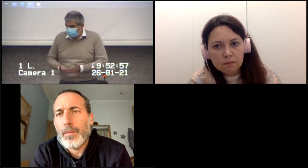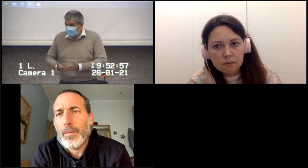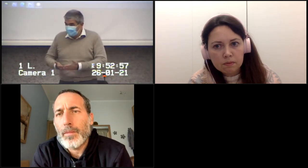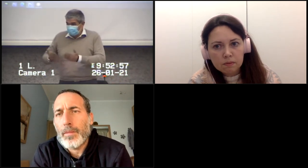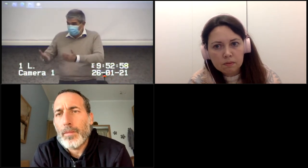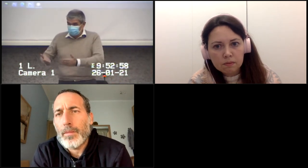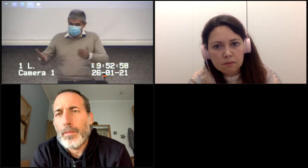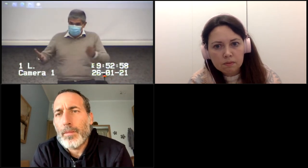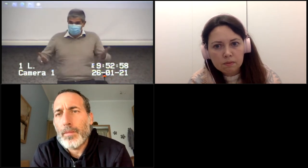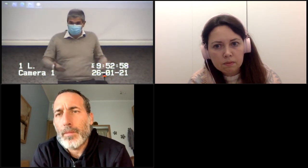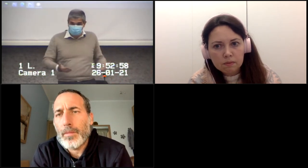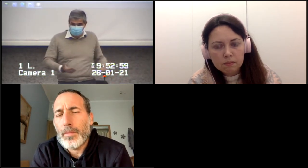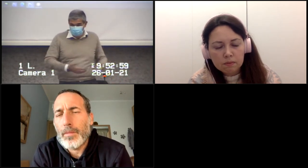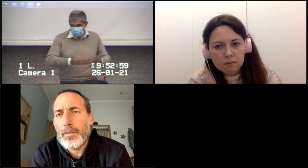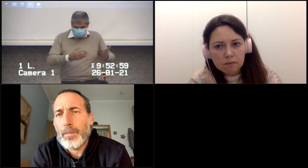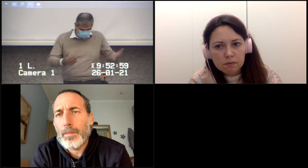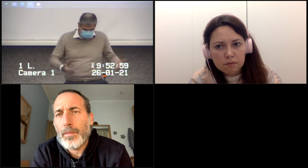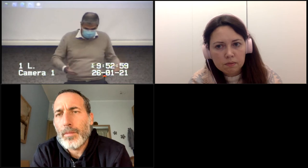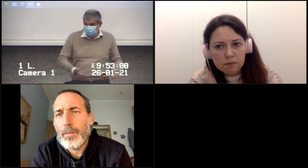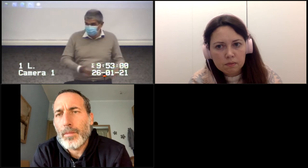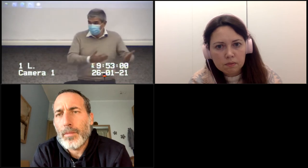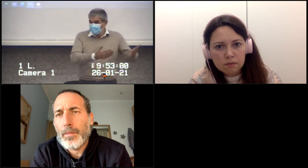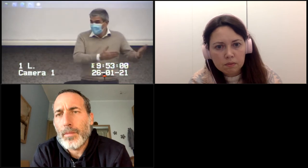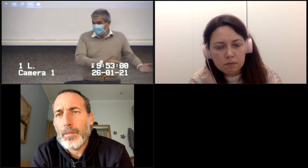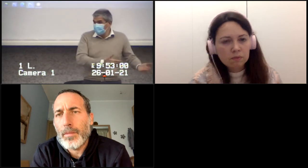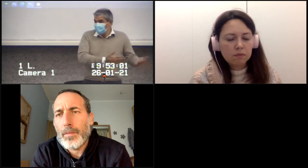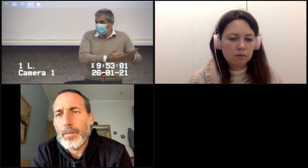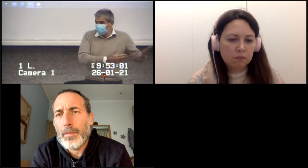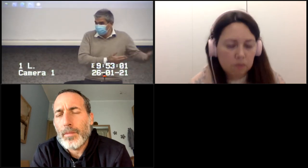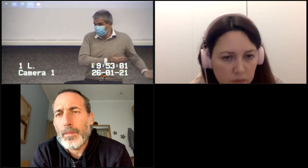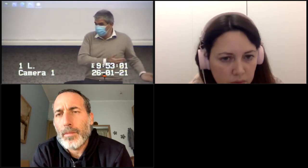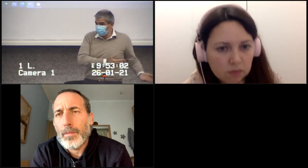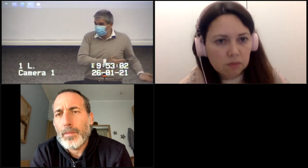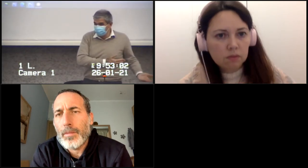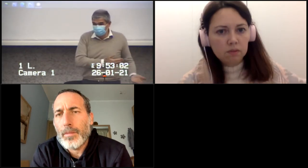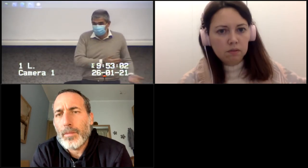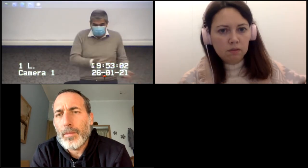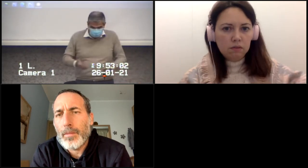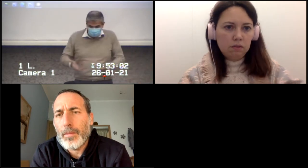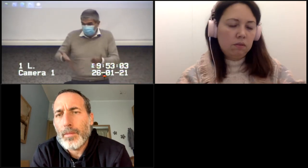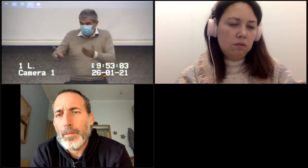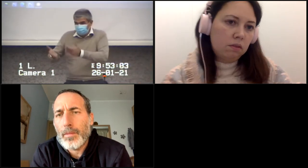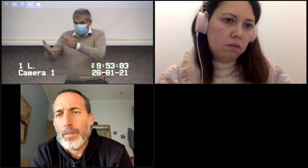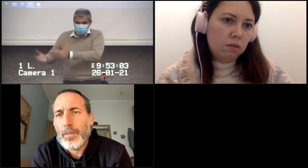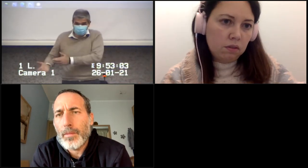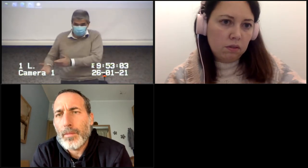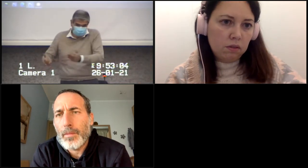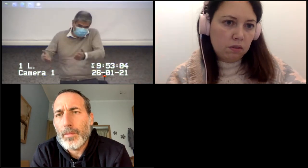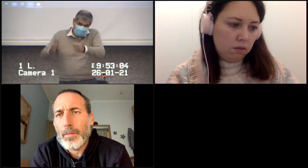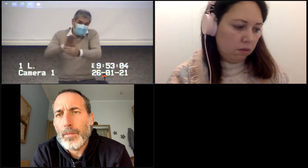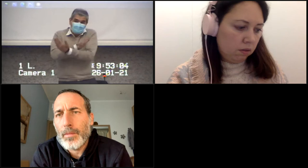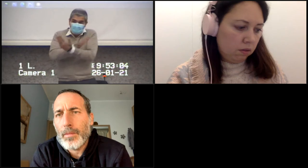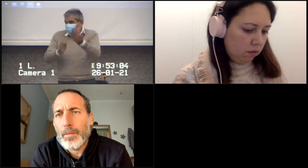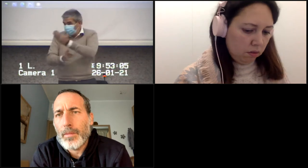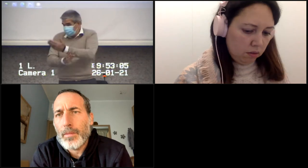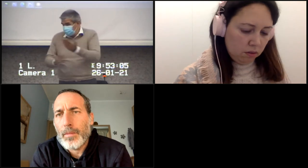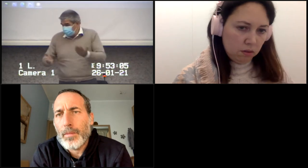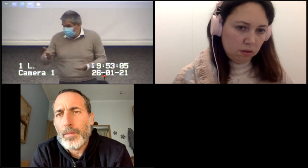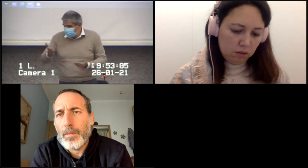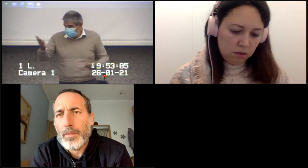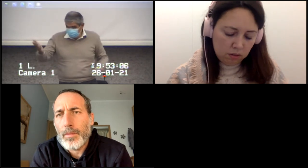contribuzione per la manutenzione dei manti stradali e di quant'altro è legata ovviamente alle seconde case, ovviamente una realtà come il Sesto